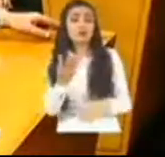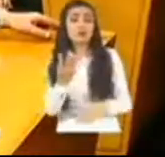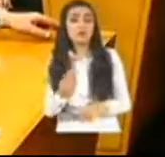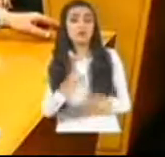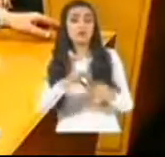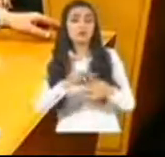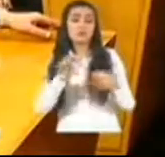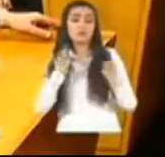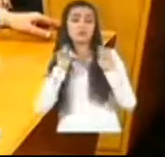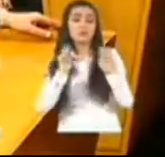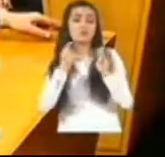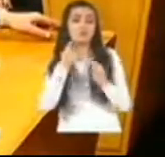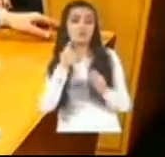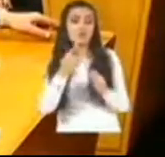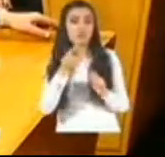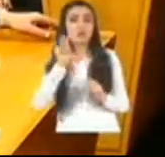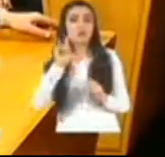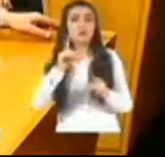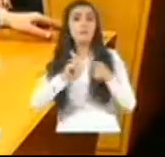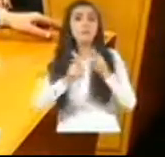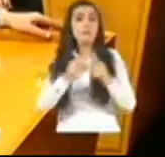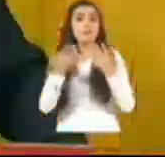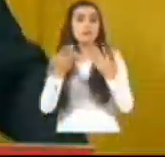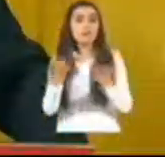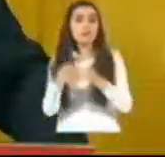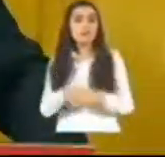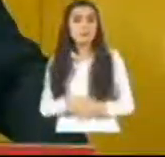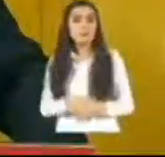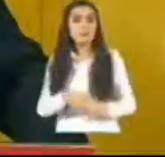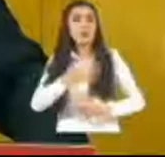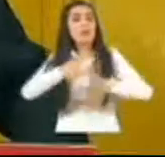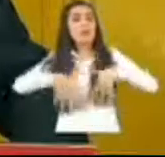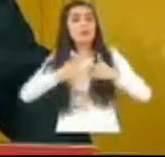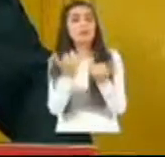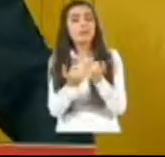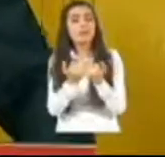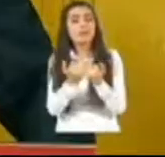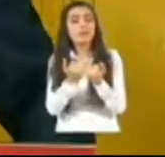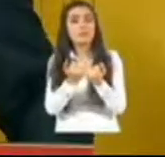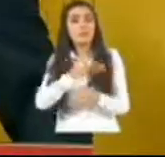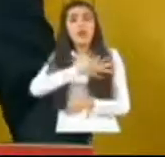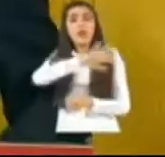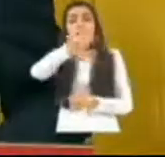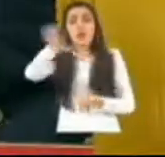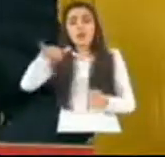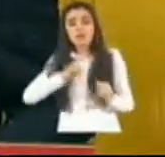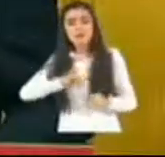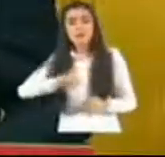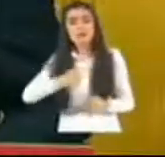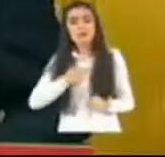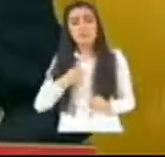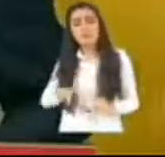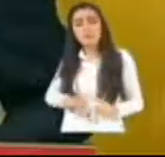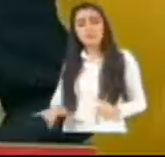olarak çözülmelidir. Milliyetçi Hareket Partisi engelli kardeşlerimizin her daim yanındadır.